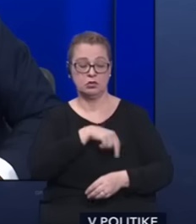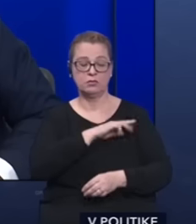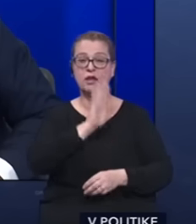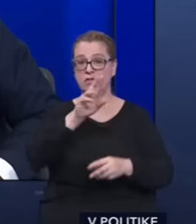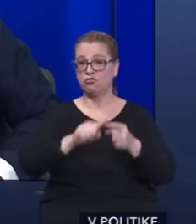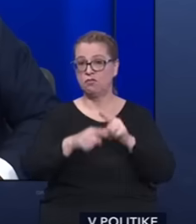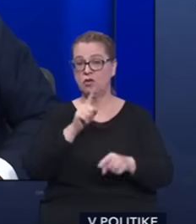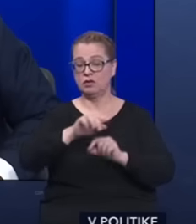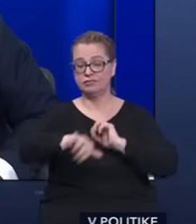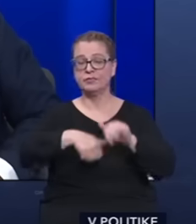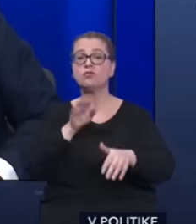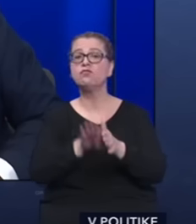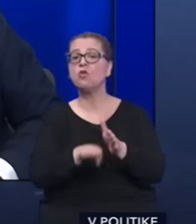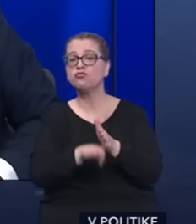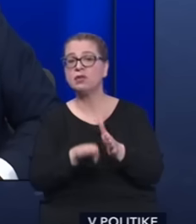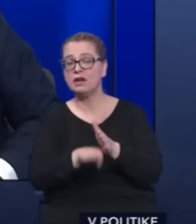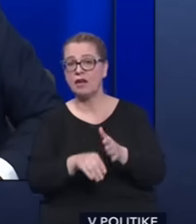na kriminalizácii a pošpiňovaní.